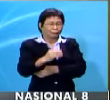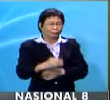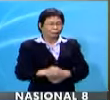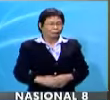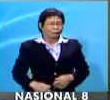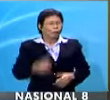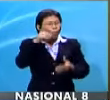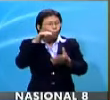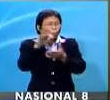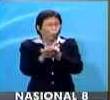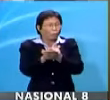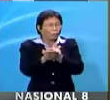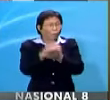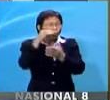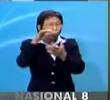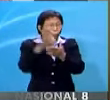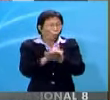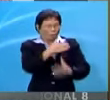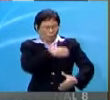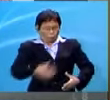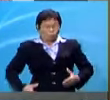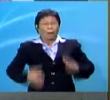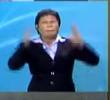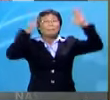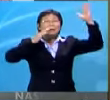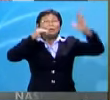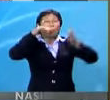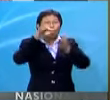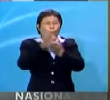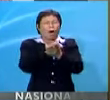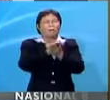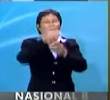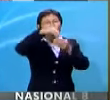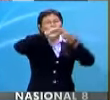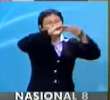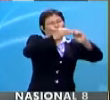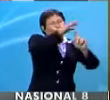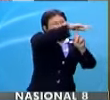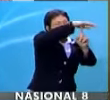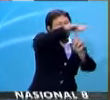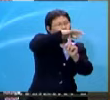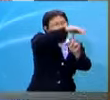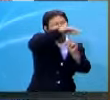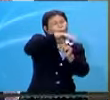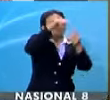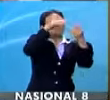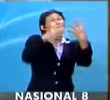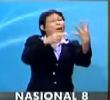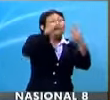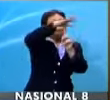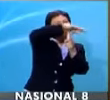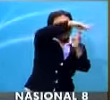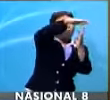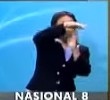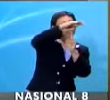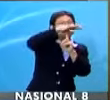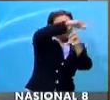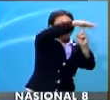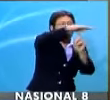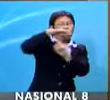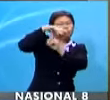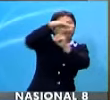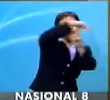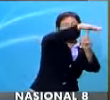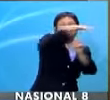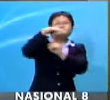Kerta isteri berada di helikopter yang nombor tiga terdapat empat helikopter yang yang terbang